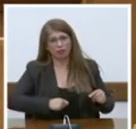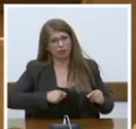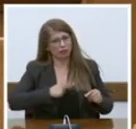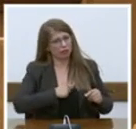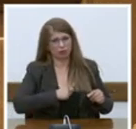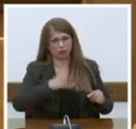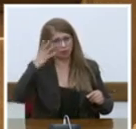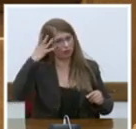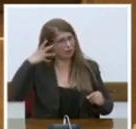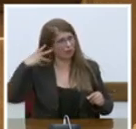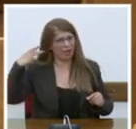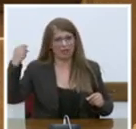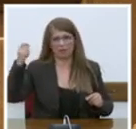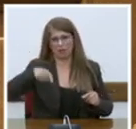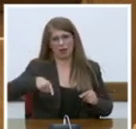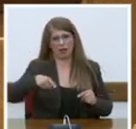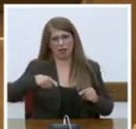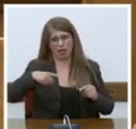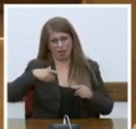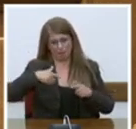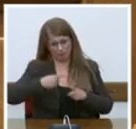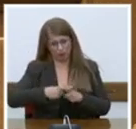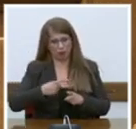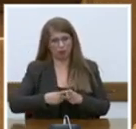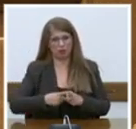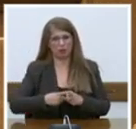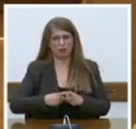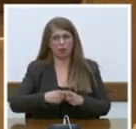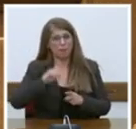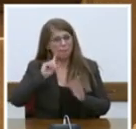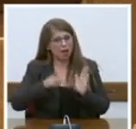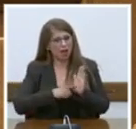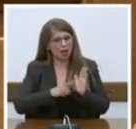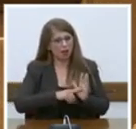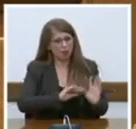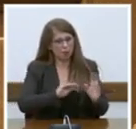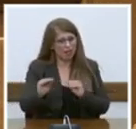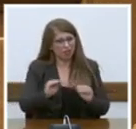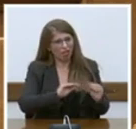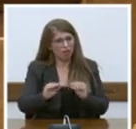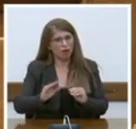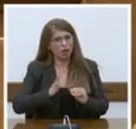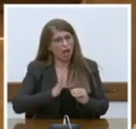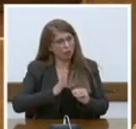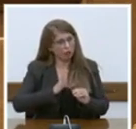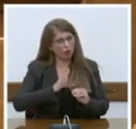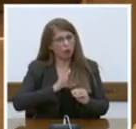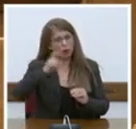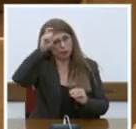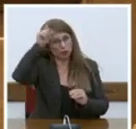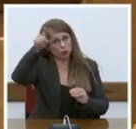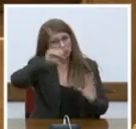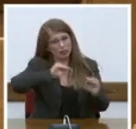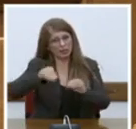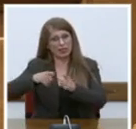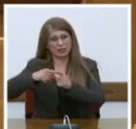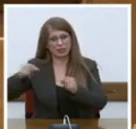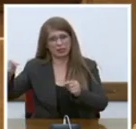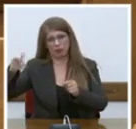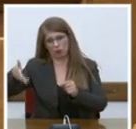από την πατρίδα, η κατοχή και ο παράνομος επικισμός. Αργότερα προσθέθηκε αποδυνάμωση του ελληνισμού της Βορείου